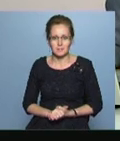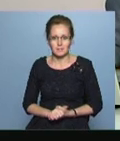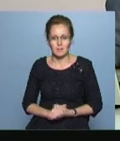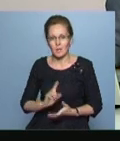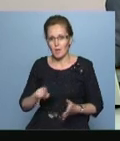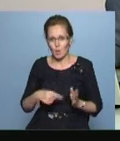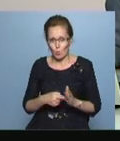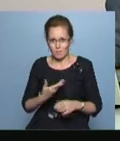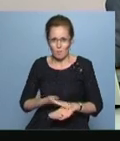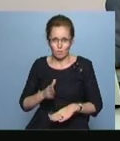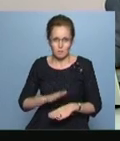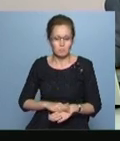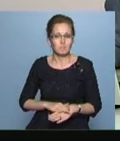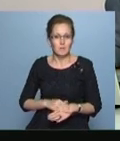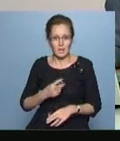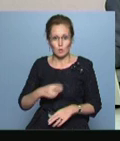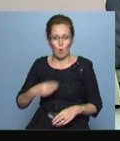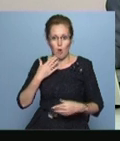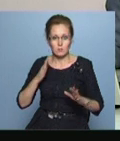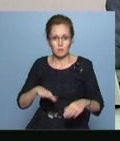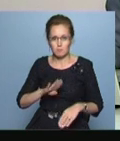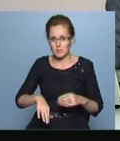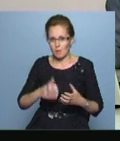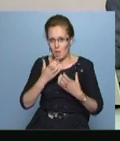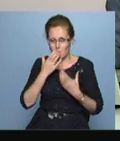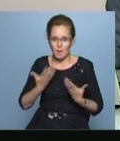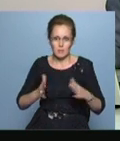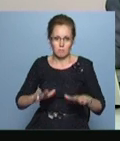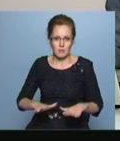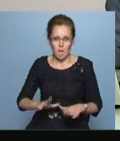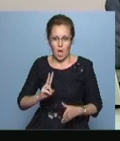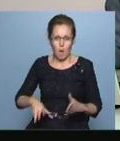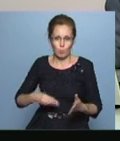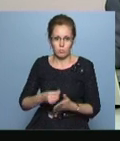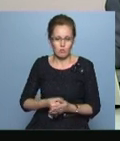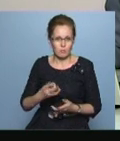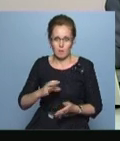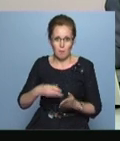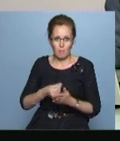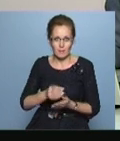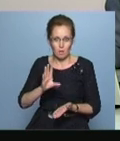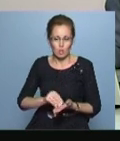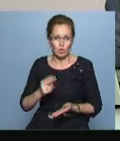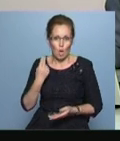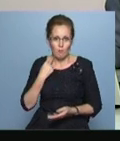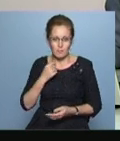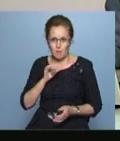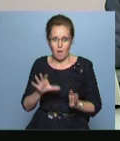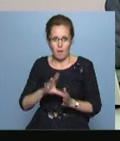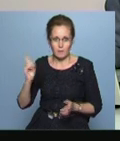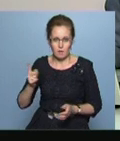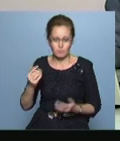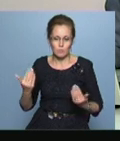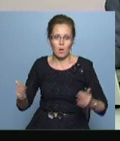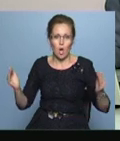Город Воткинск рискует остаться без тепла, если местные коммунальщики не погасят долги за электроэнергию. Уже сейчас ограничена